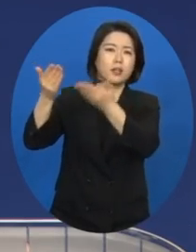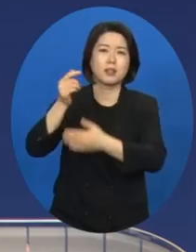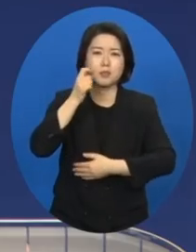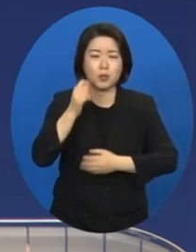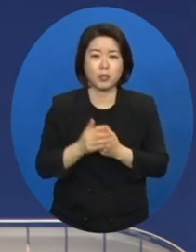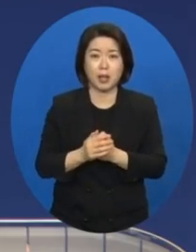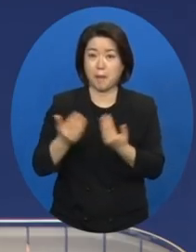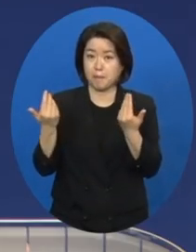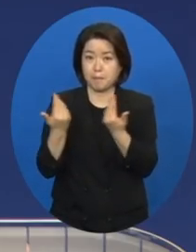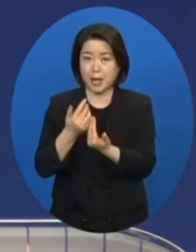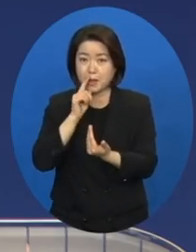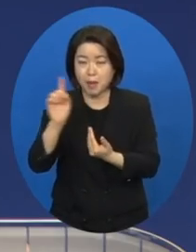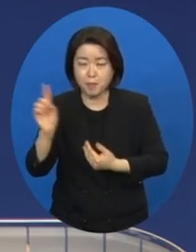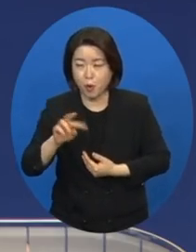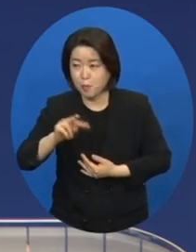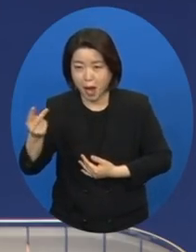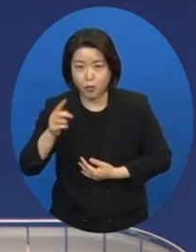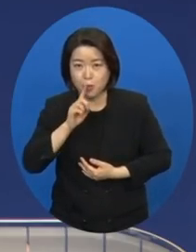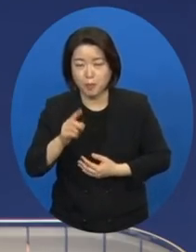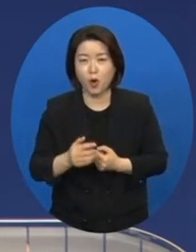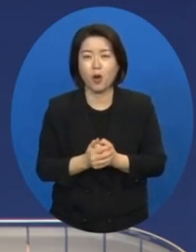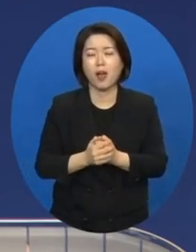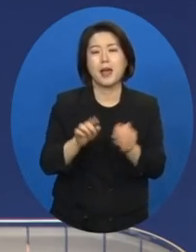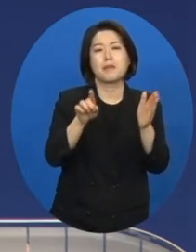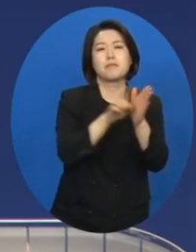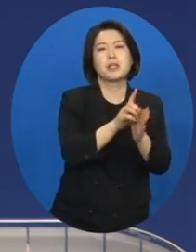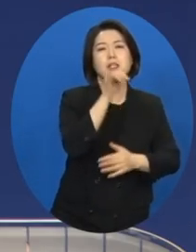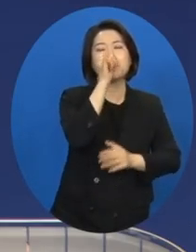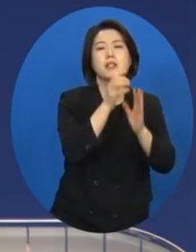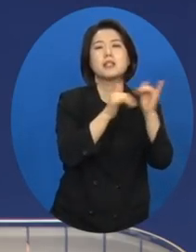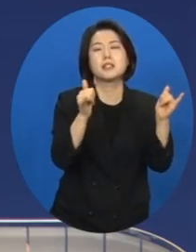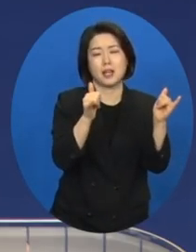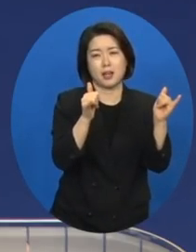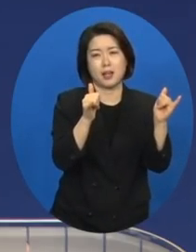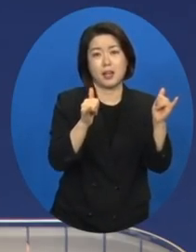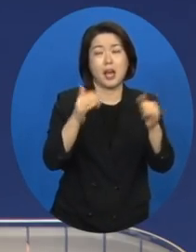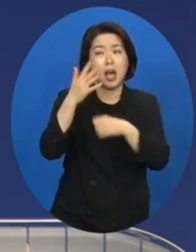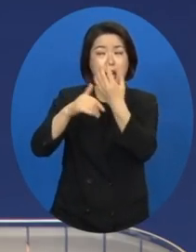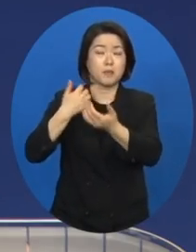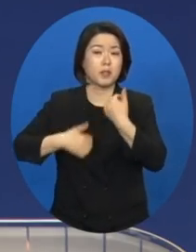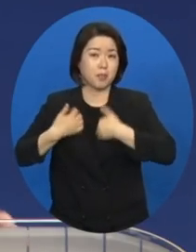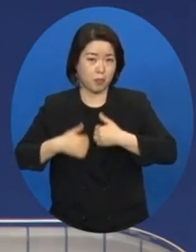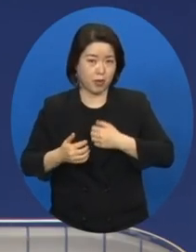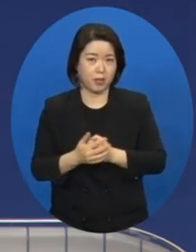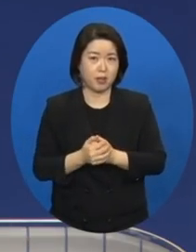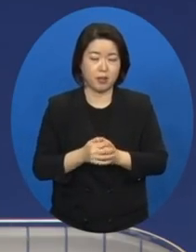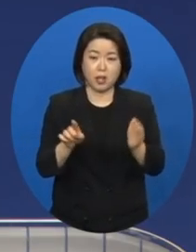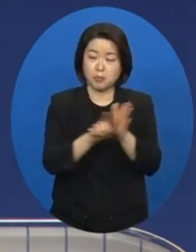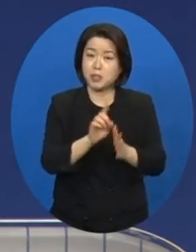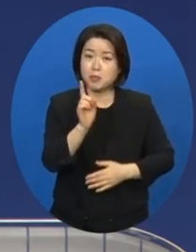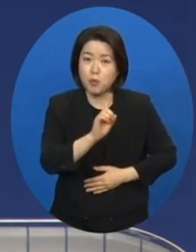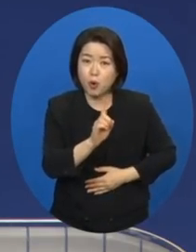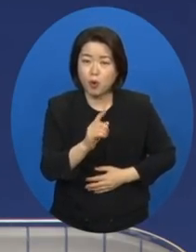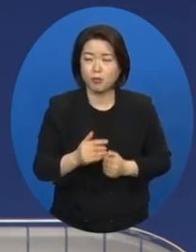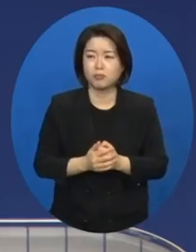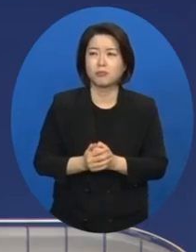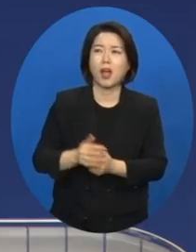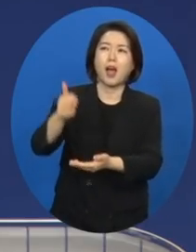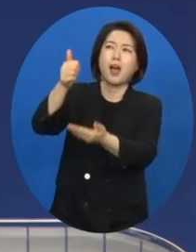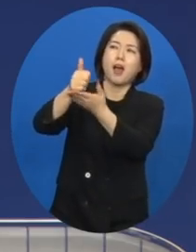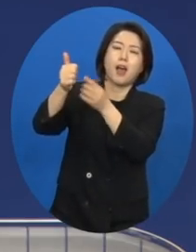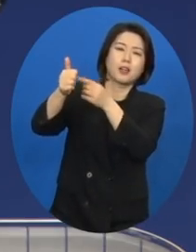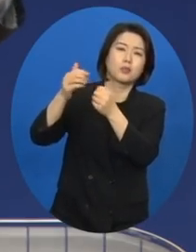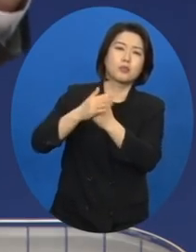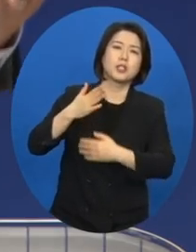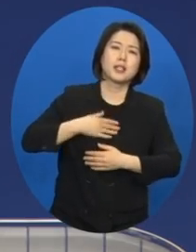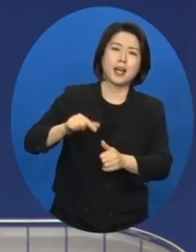반대로 얘기하면 믿음이 있는 자들을 하나님이 기뻐하시는데, 무슨 믿음입니까? 오늘 본문에 의하면 그분이 나의 구세주가 되시고 그분이